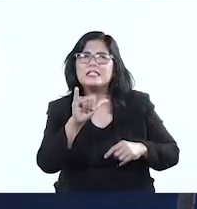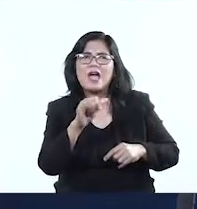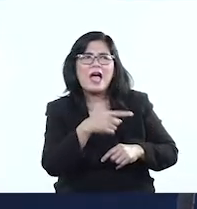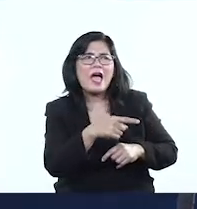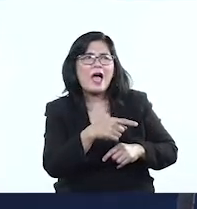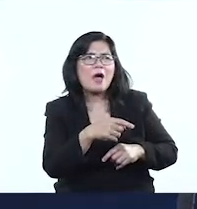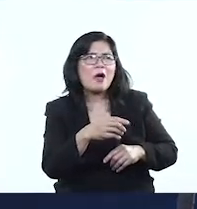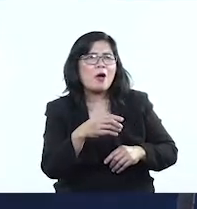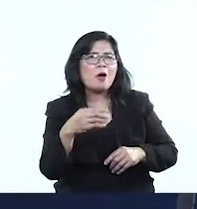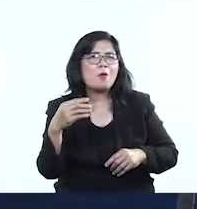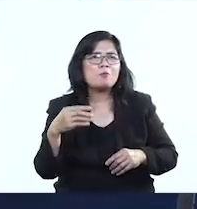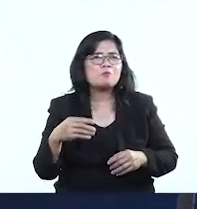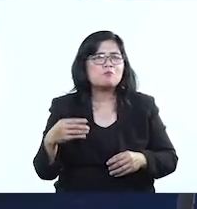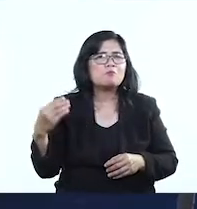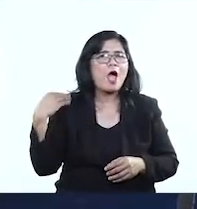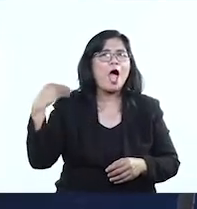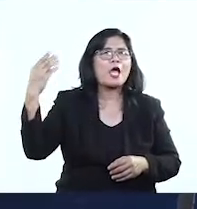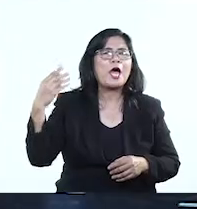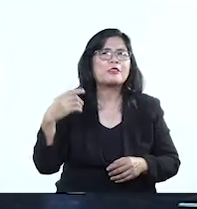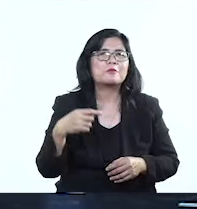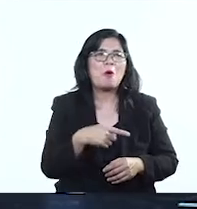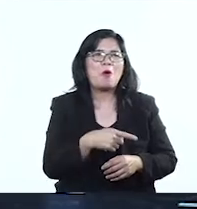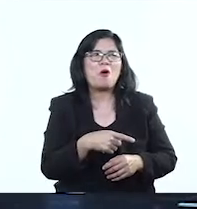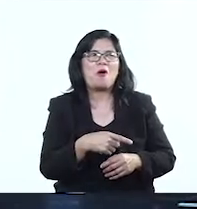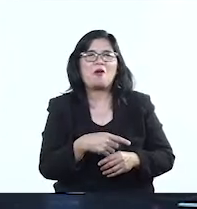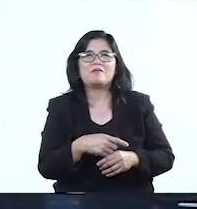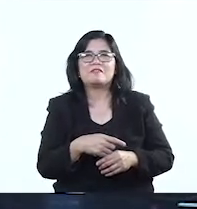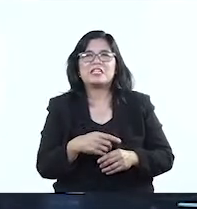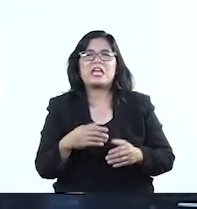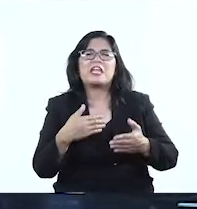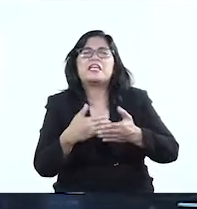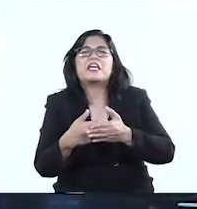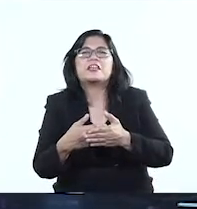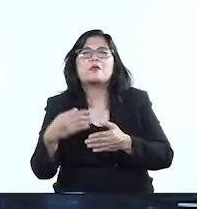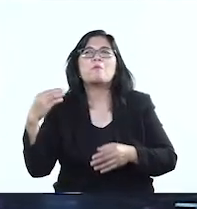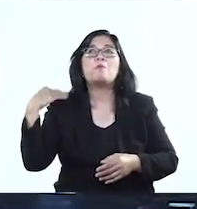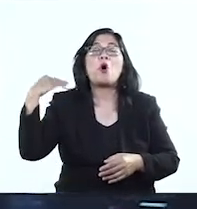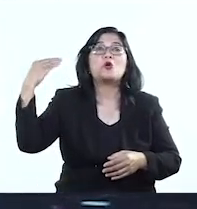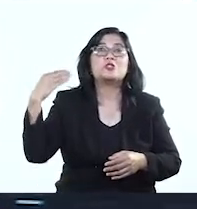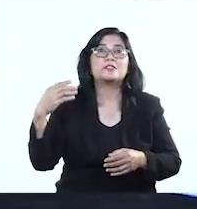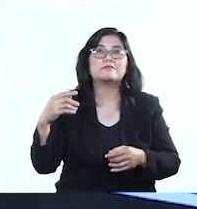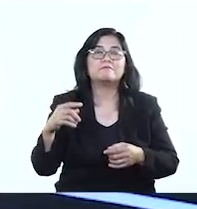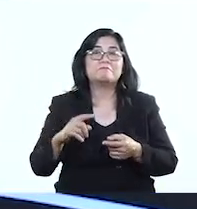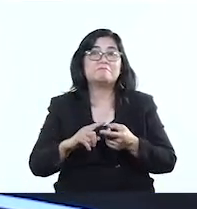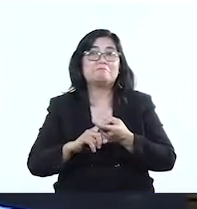Kalau menurut gue biasa bisa dipakai bisa dipakai hahaha hihihi